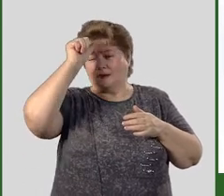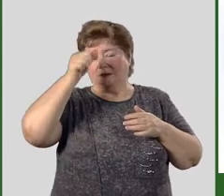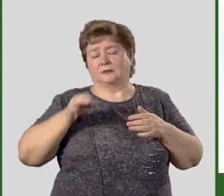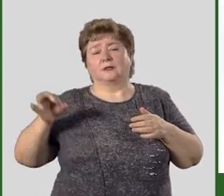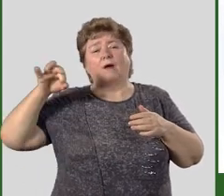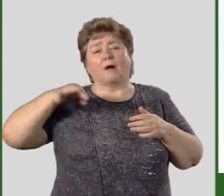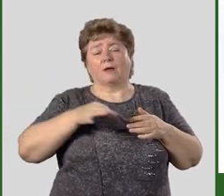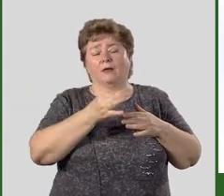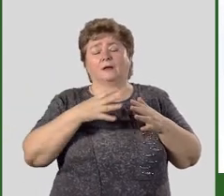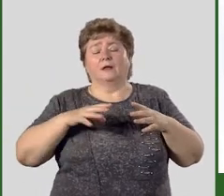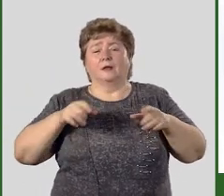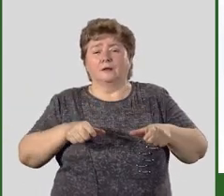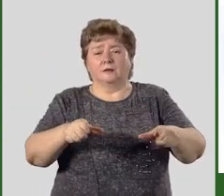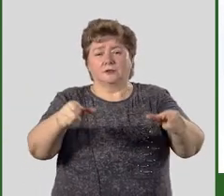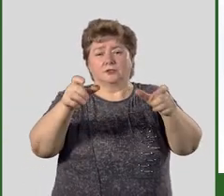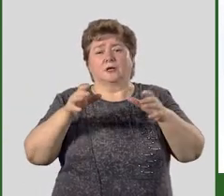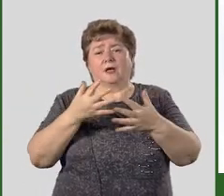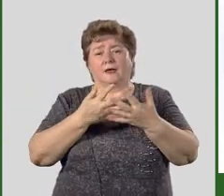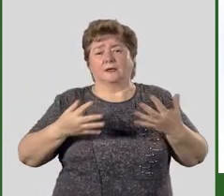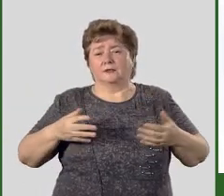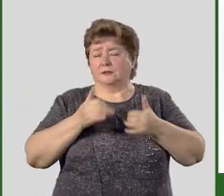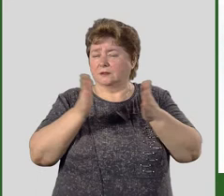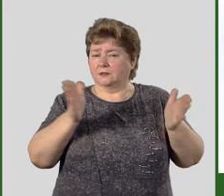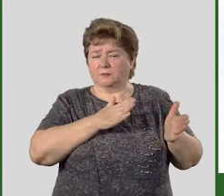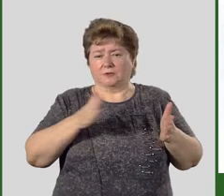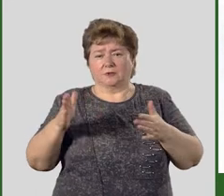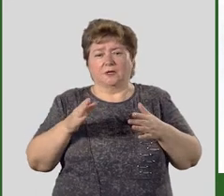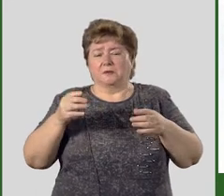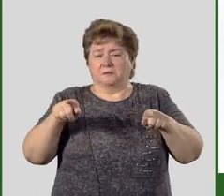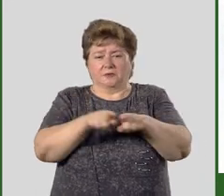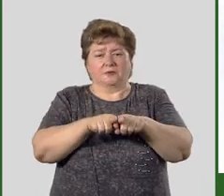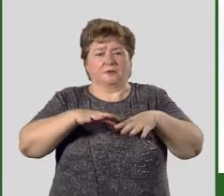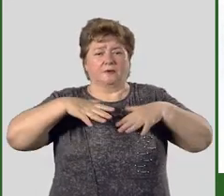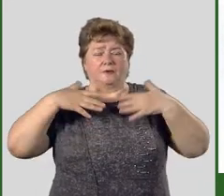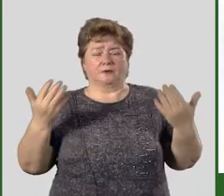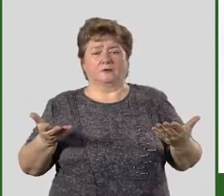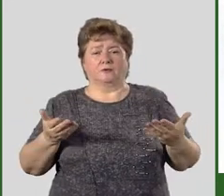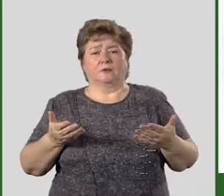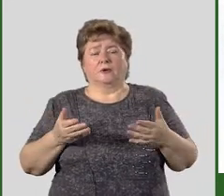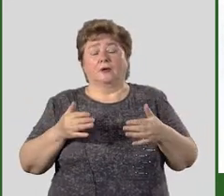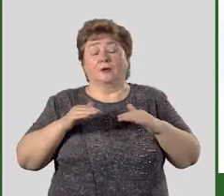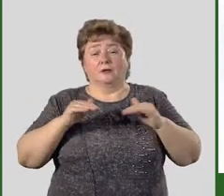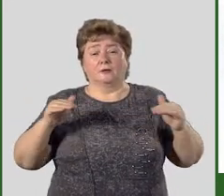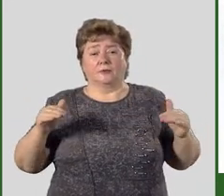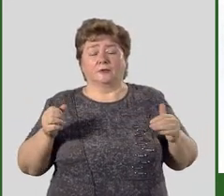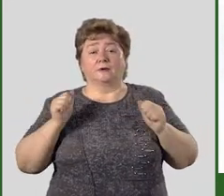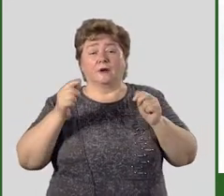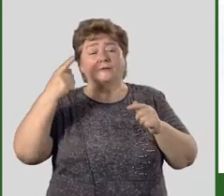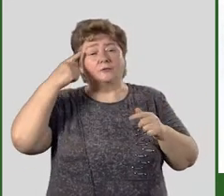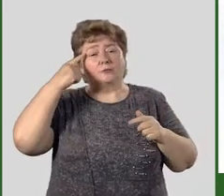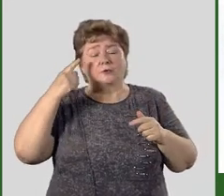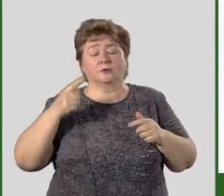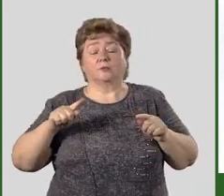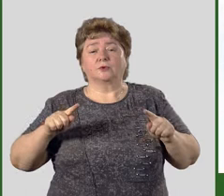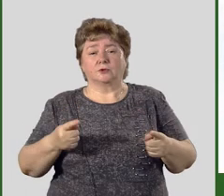Индийского. Речная сеть в Африке распределена неравномерно. Ребята, а как вы